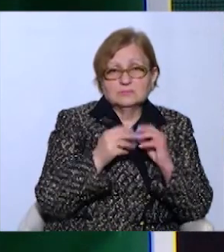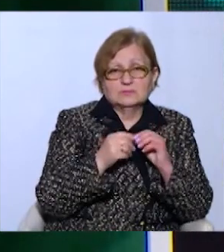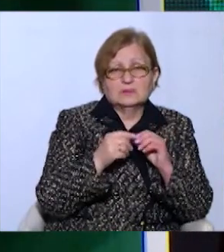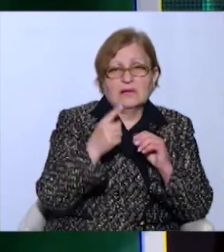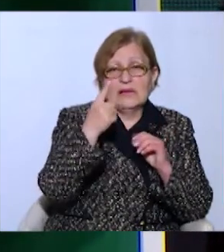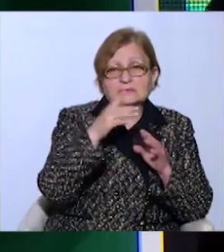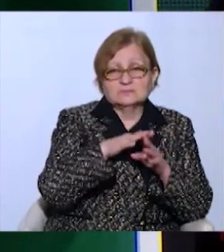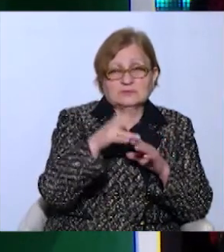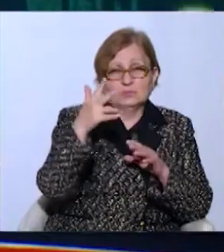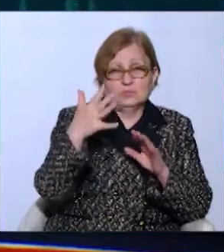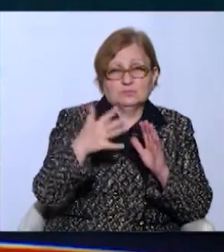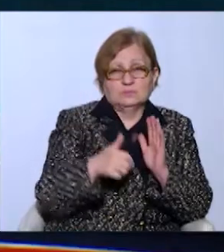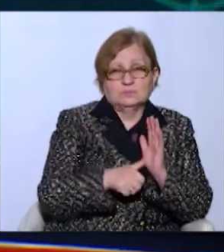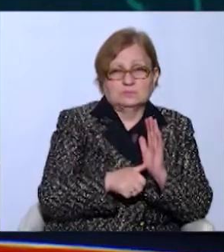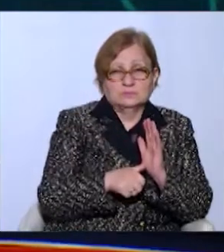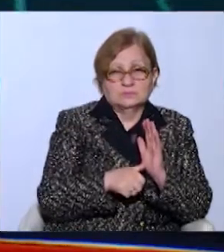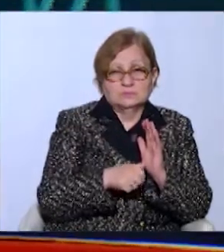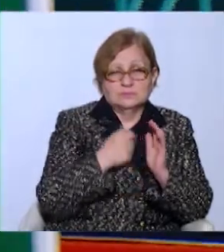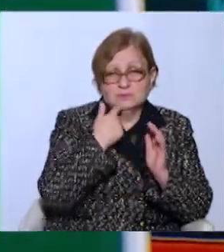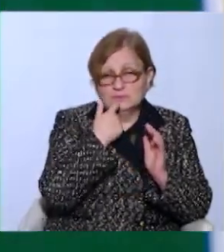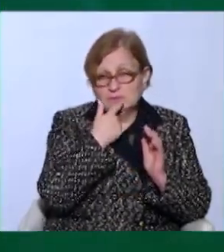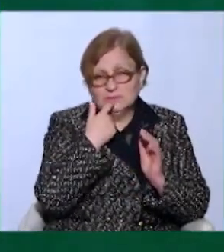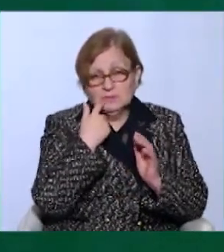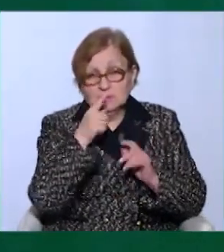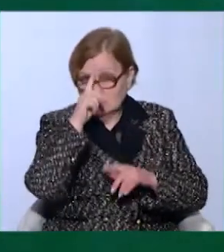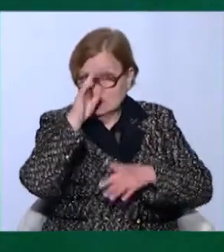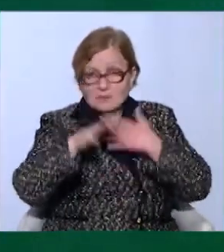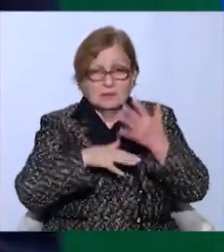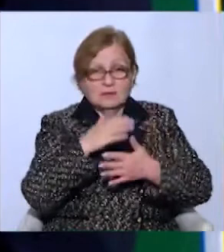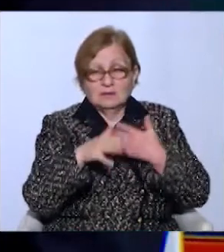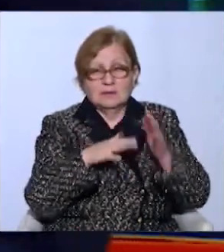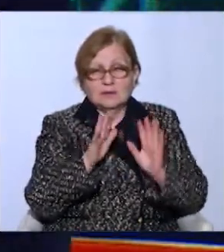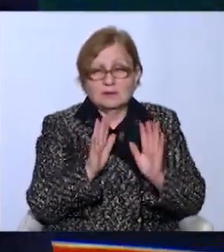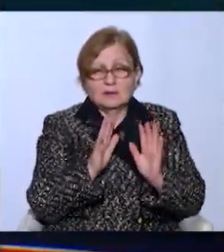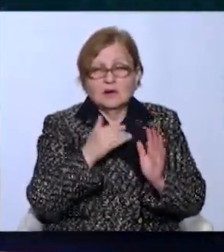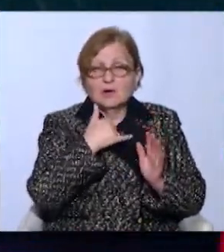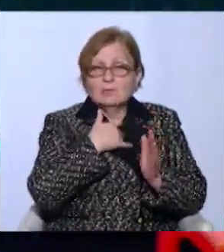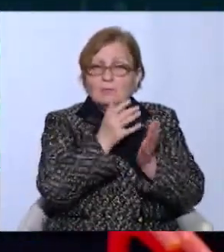1.5 მე-6-ედი. მაგრამ სად არ უნდა დავიბნე? როცა მე მარაკში მქონდა რა?